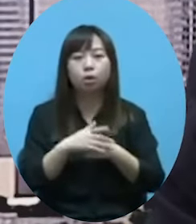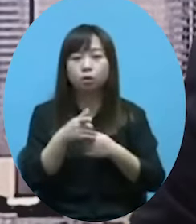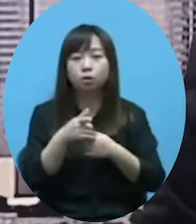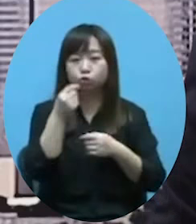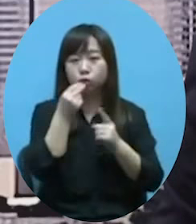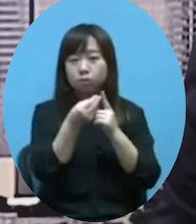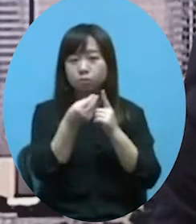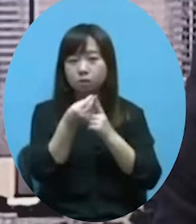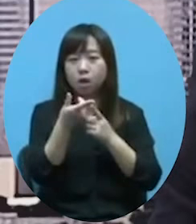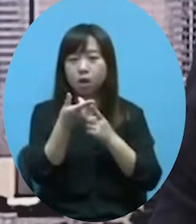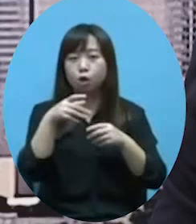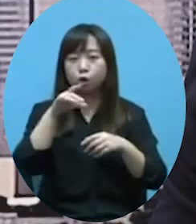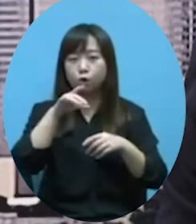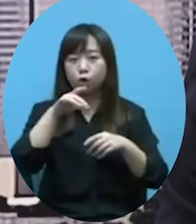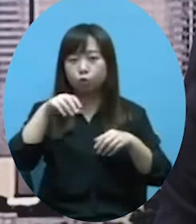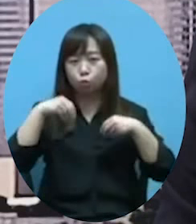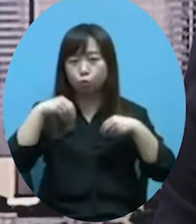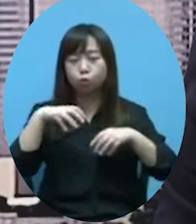蟲鼠狗大家知道